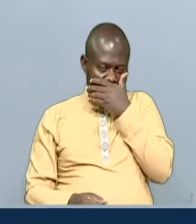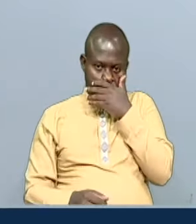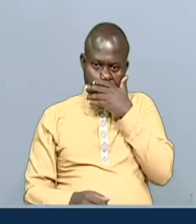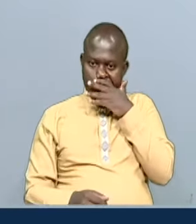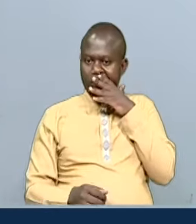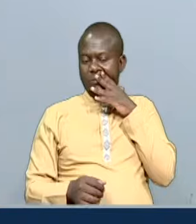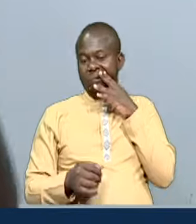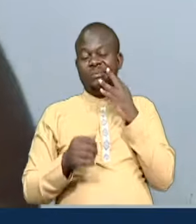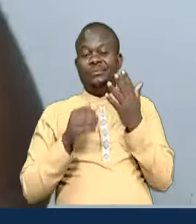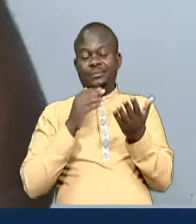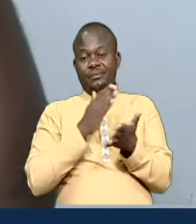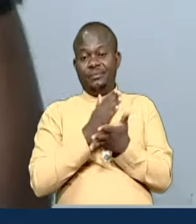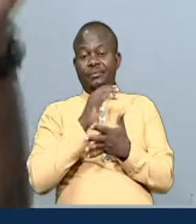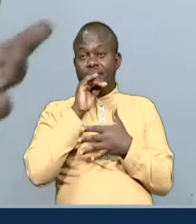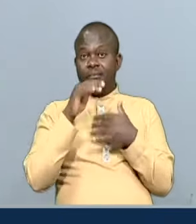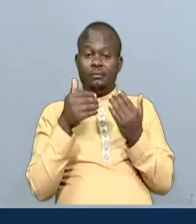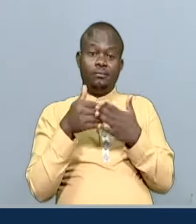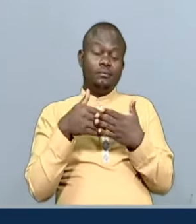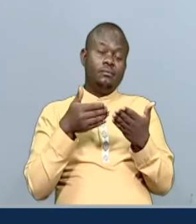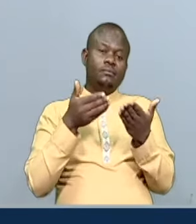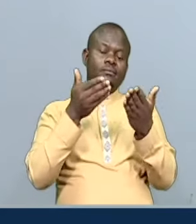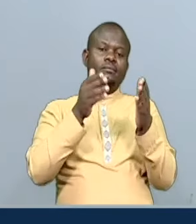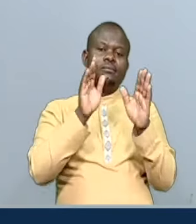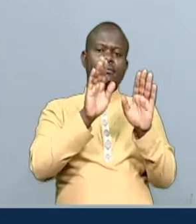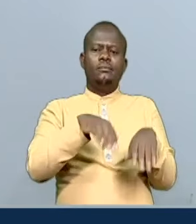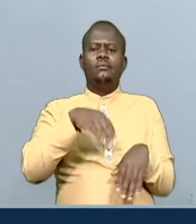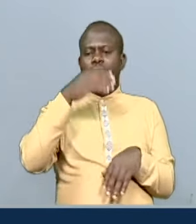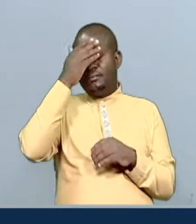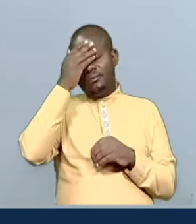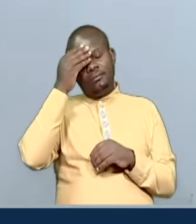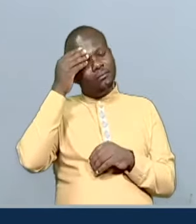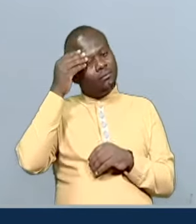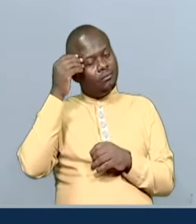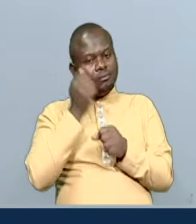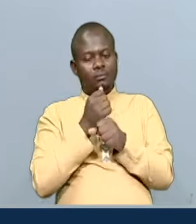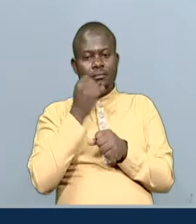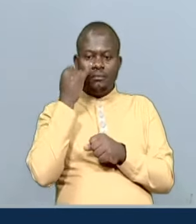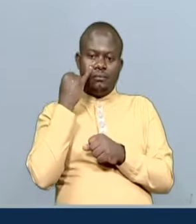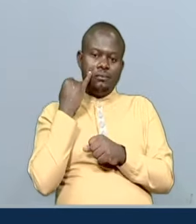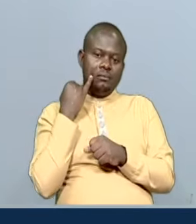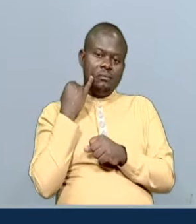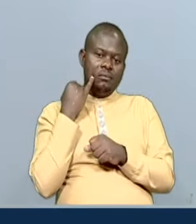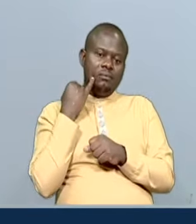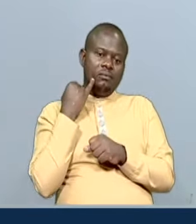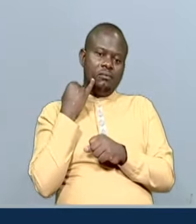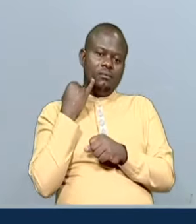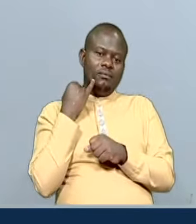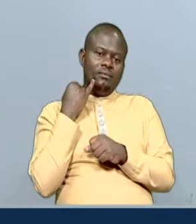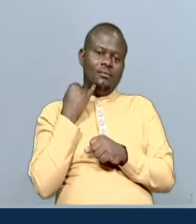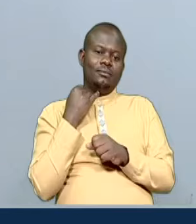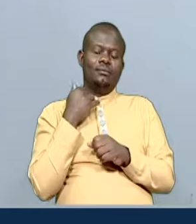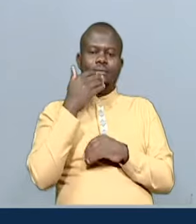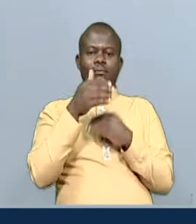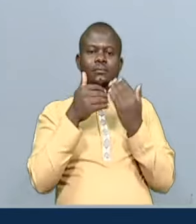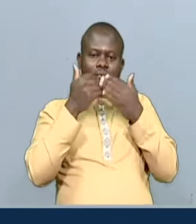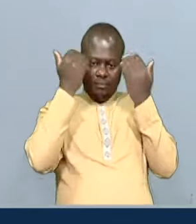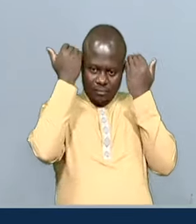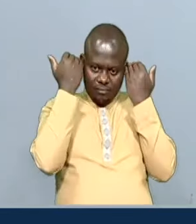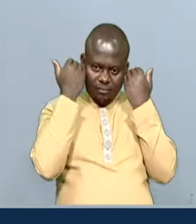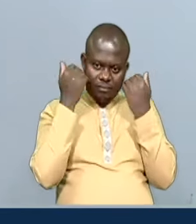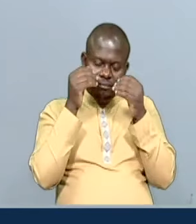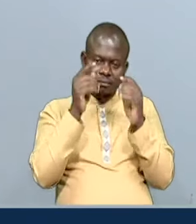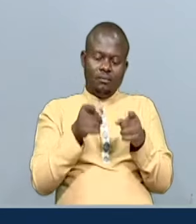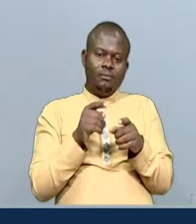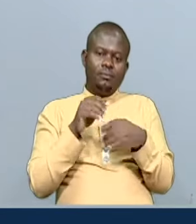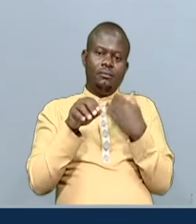wabishyira ngo wagenda ngo wirengagize noneho akazi gakomeye urwo rukiko rwazanye ko